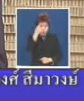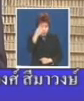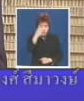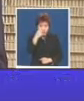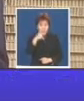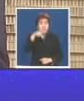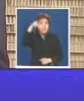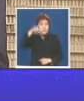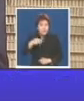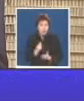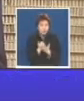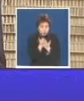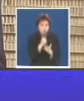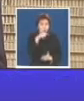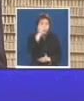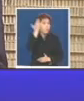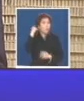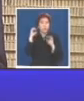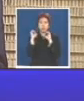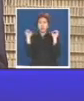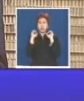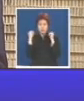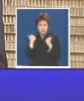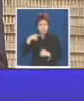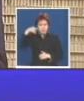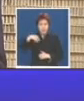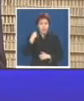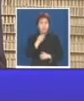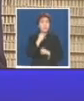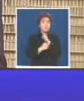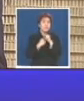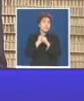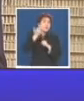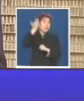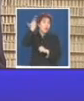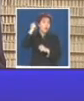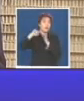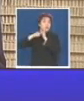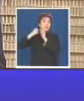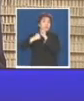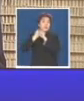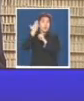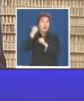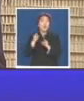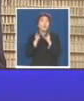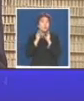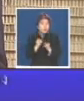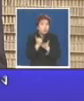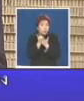กรณีพิเศษนะครับเพราะว่าไม่เคยมีการช่วยเหลืออย่างนี้มาก่อนจนกระทั่งเมื่อปลายปีที่แล้วซึ่งหลักเกณฑ์ของการช่วยเหลือก็